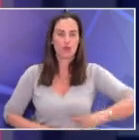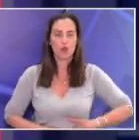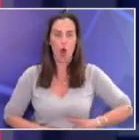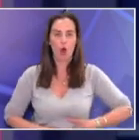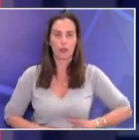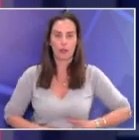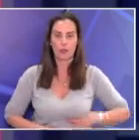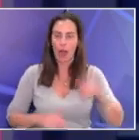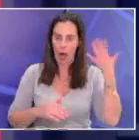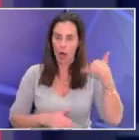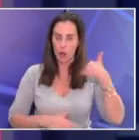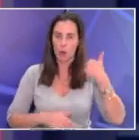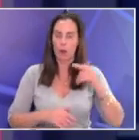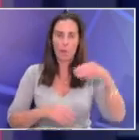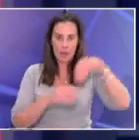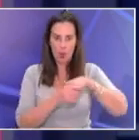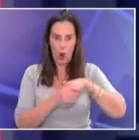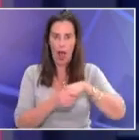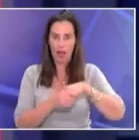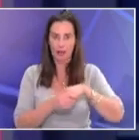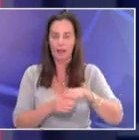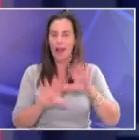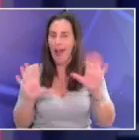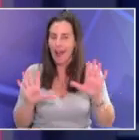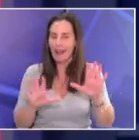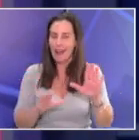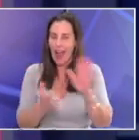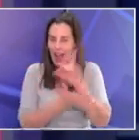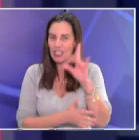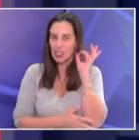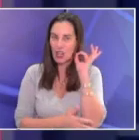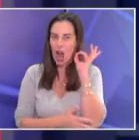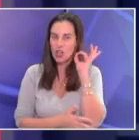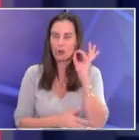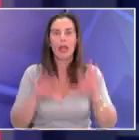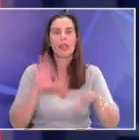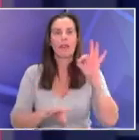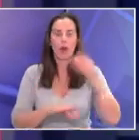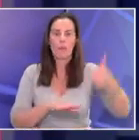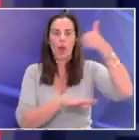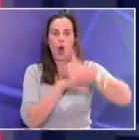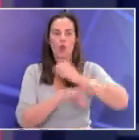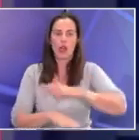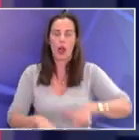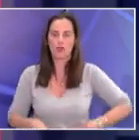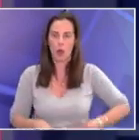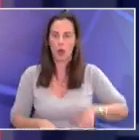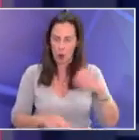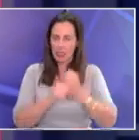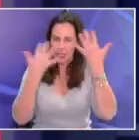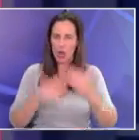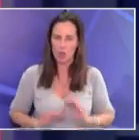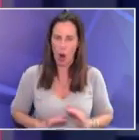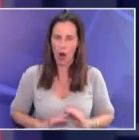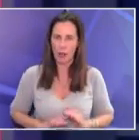מקומיות רצו לקמפיין. מתוכם, רק 11 נשים נבחרו לעמוד בראש רשות מקומית. בואו נעשה